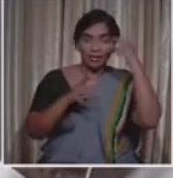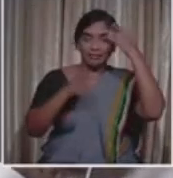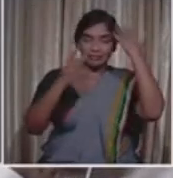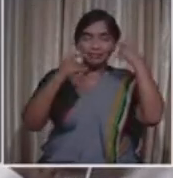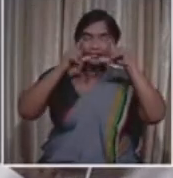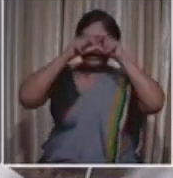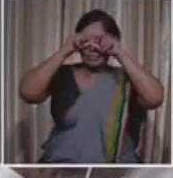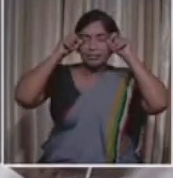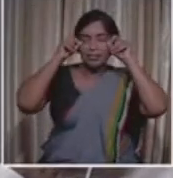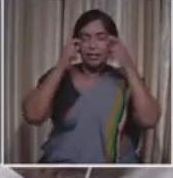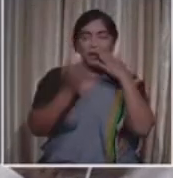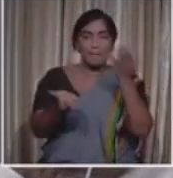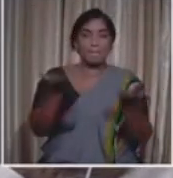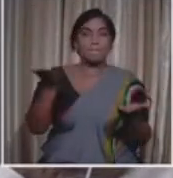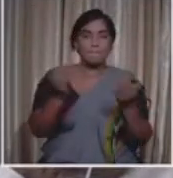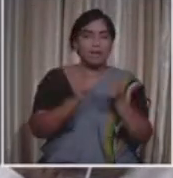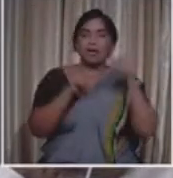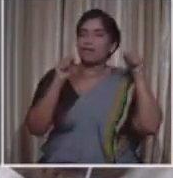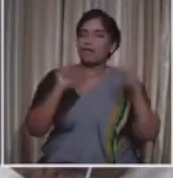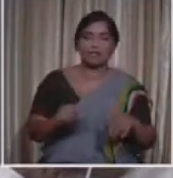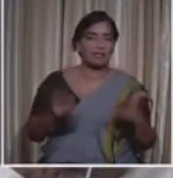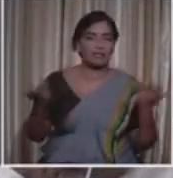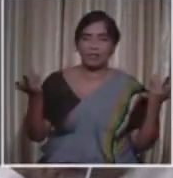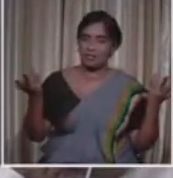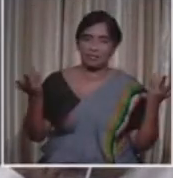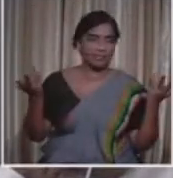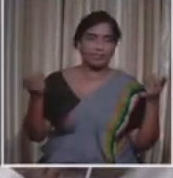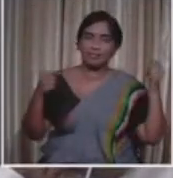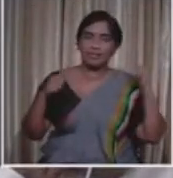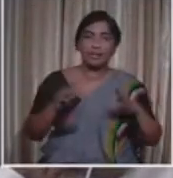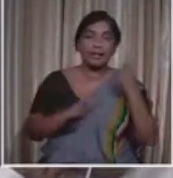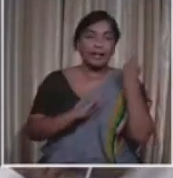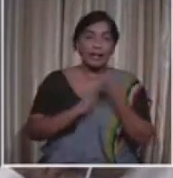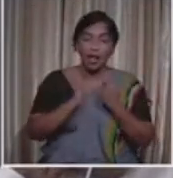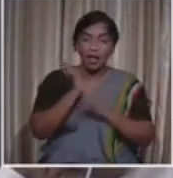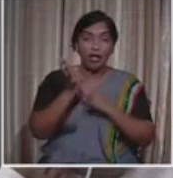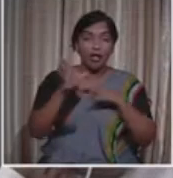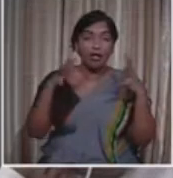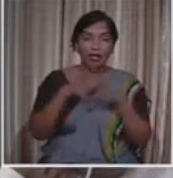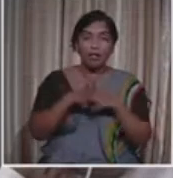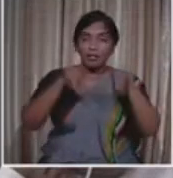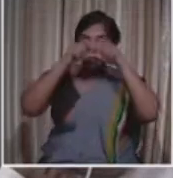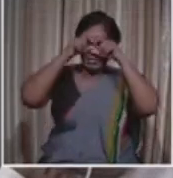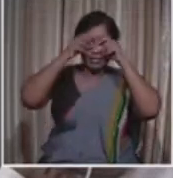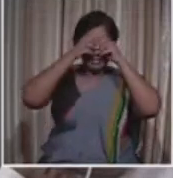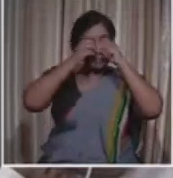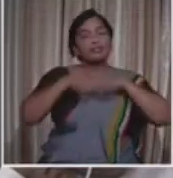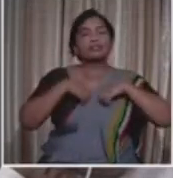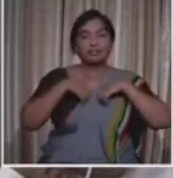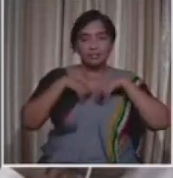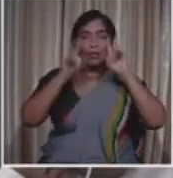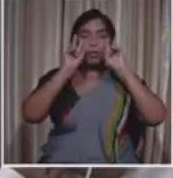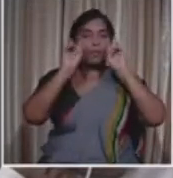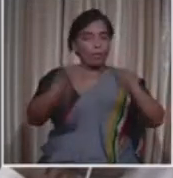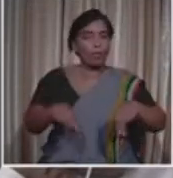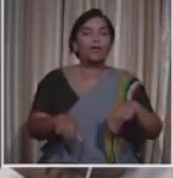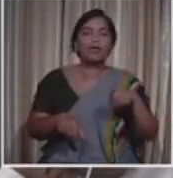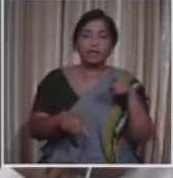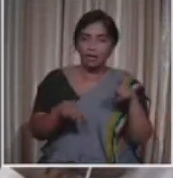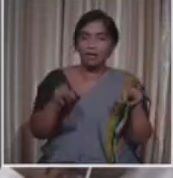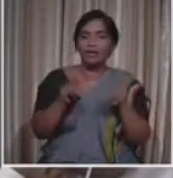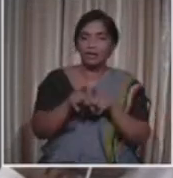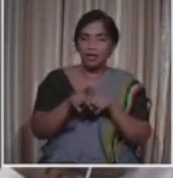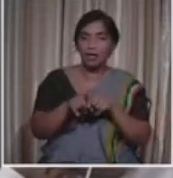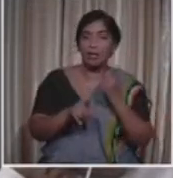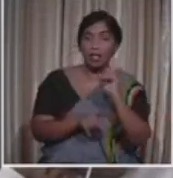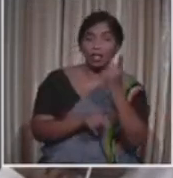සාධාරණව කටයුතු කරන්න බලාපොරොත්තු වෙනවා. අද එහෙම නැහැ නියෝජ්‍ය කතානායකතුමනි. අද නීතිය යුවතිය ඇස් ඒ බැමි ගලවලා තියෙන නිරාවරණය කළා තියෙන්නේ එයා